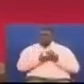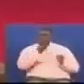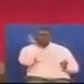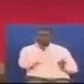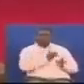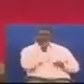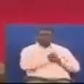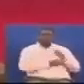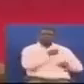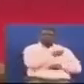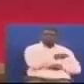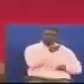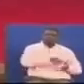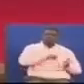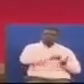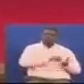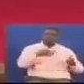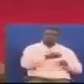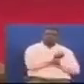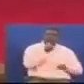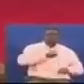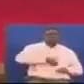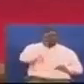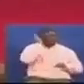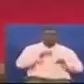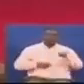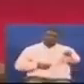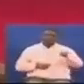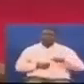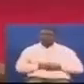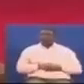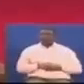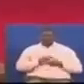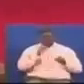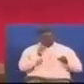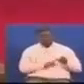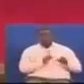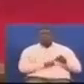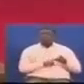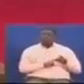Lengo la hatua hii ni kuongeza mapato ya serikali.